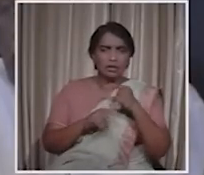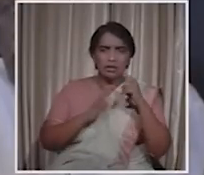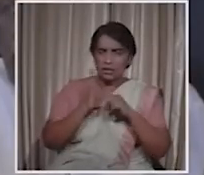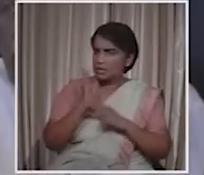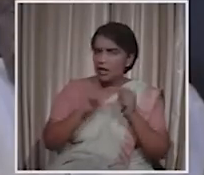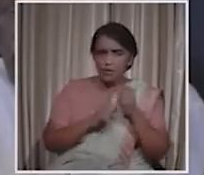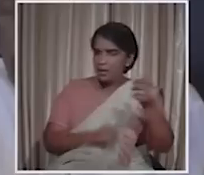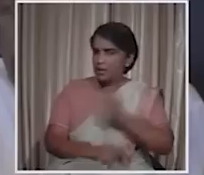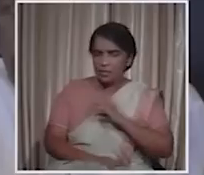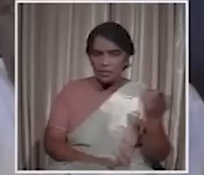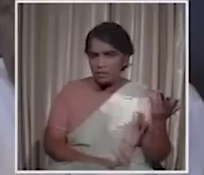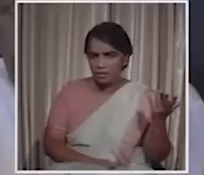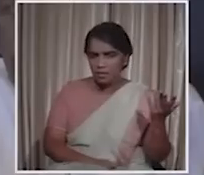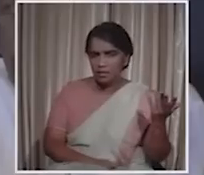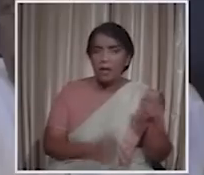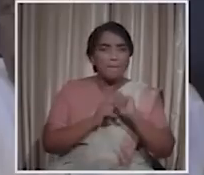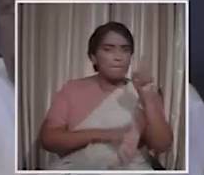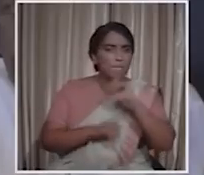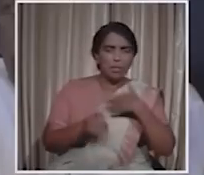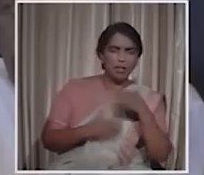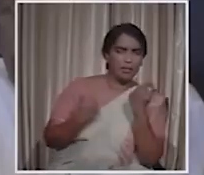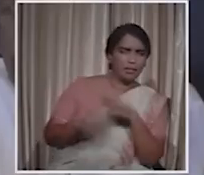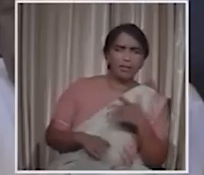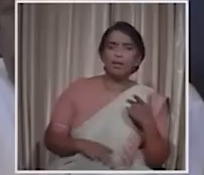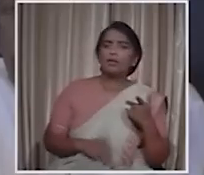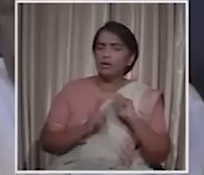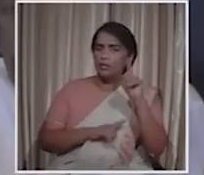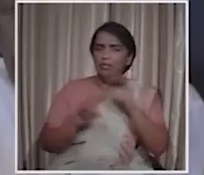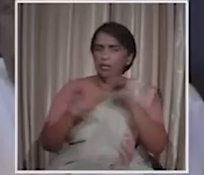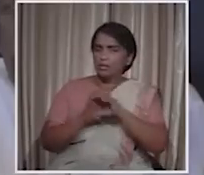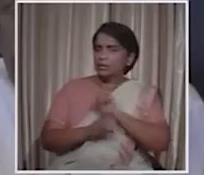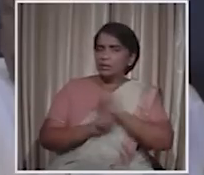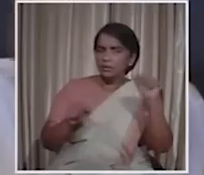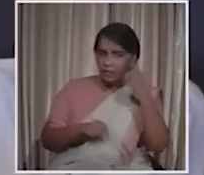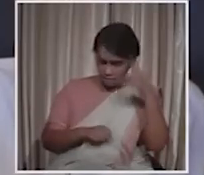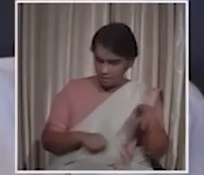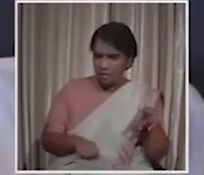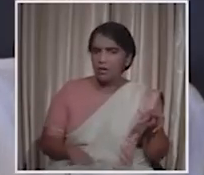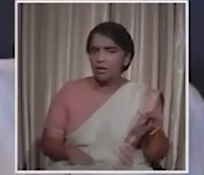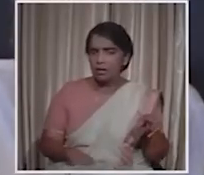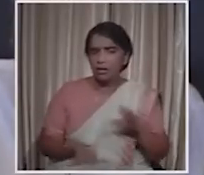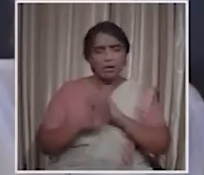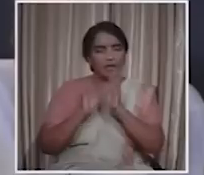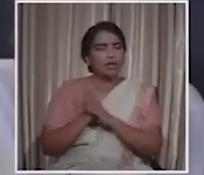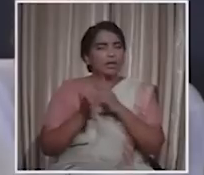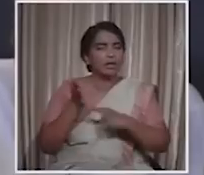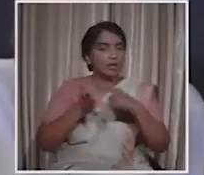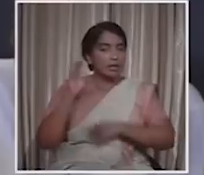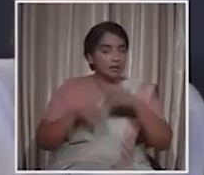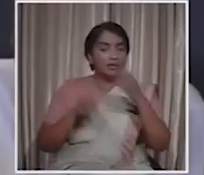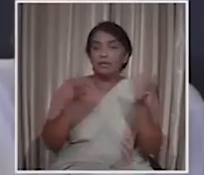එහෙඟත්වයක් නැද්ද? පාර්ලිමේන්තුව මගහරින්නේ, පාර්ලිමේන්තුව වර්ජනය කරන්නේ ඒ නිසාද? සියලු දේශපාලන පක්ෂ